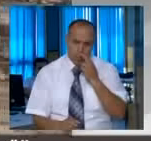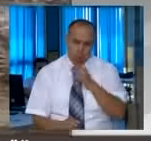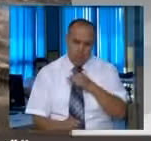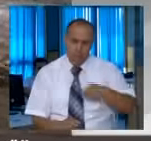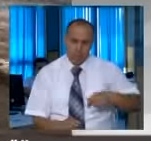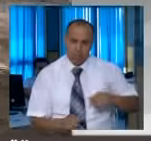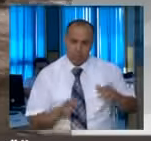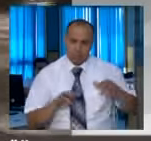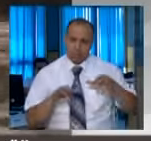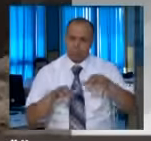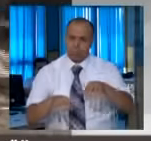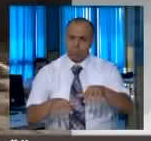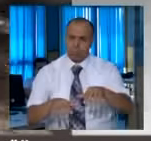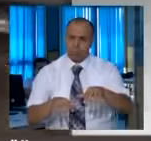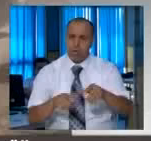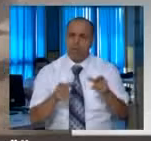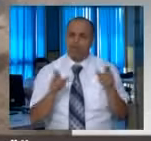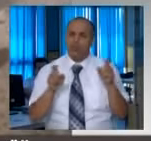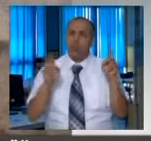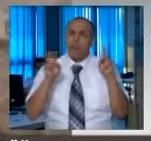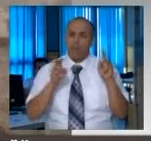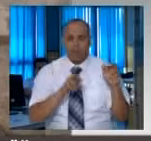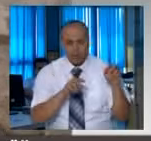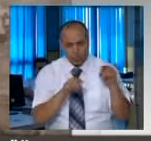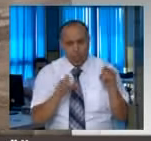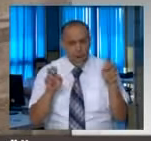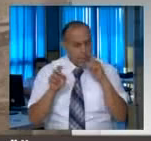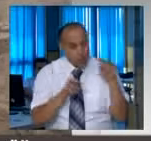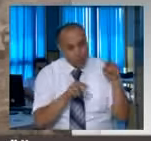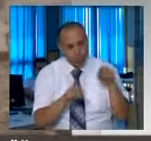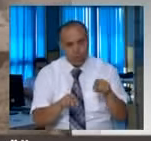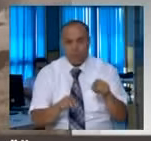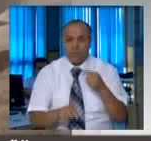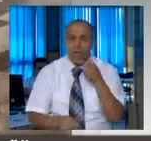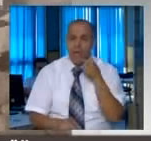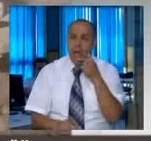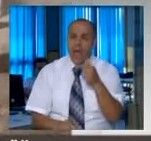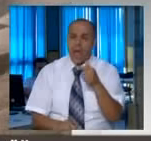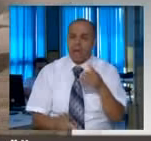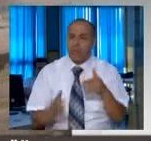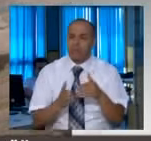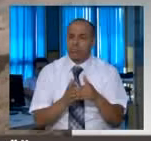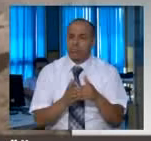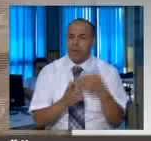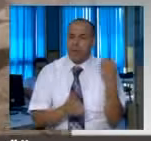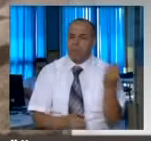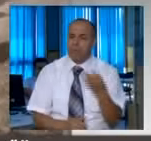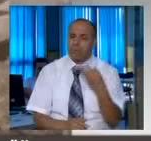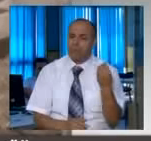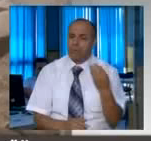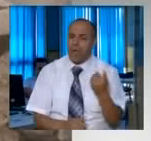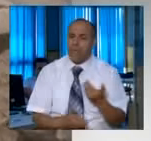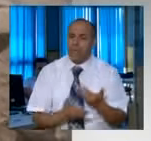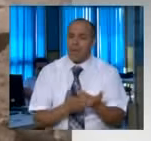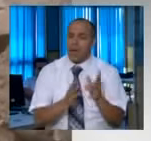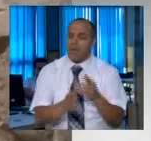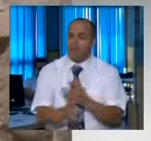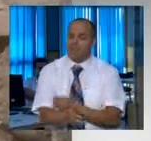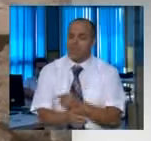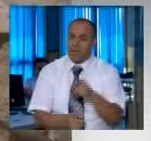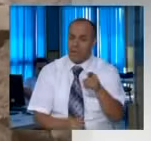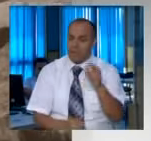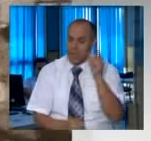والحرس وإقليم الشركة الوطنية للكهرباء والغاز، بالإضافة إلى وصول سيارات إسعاف تابعة للمستشفى